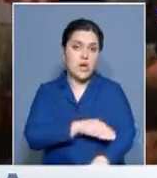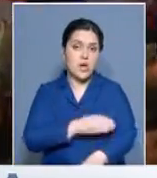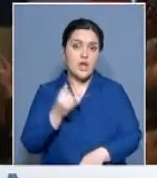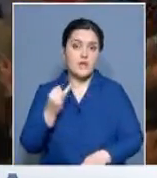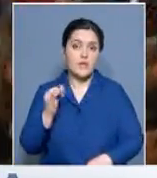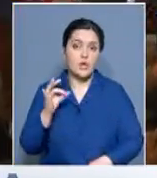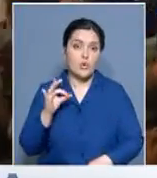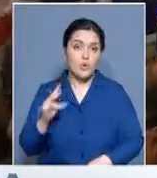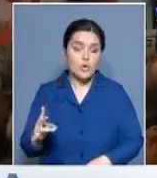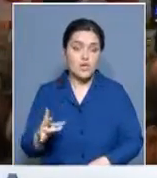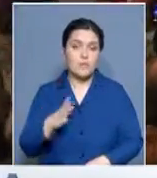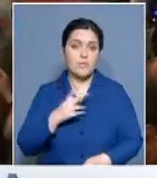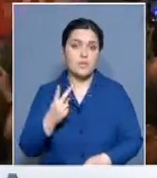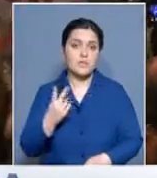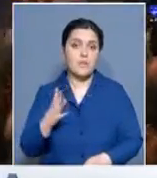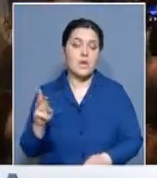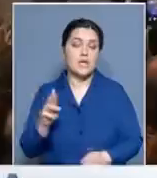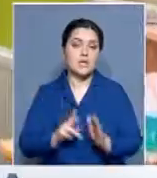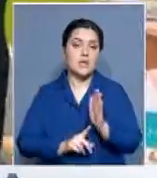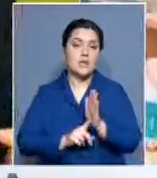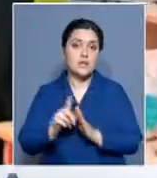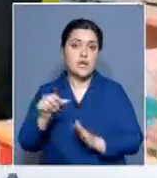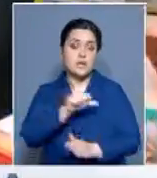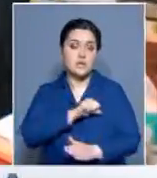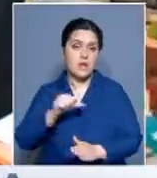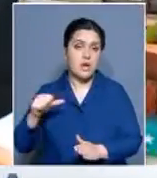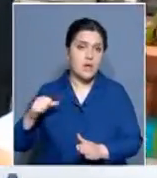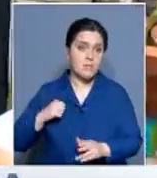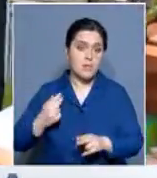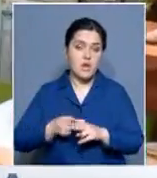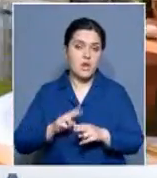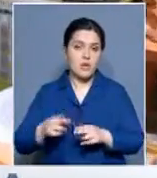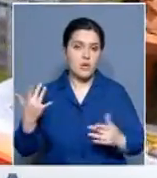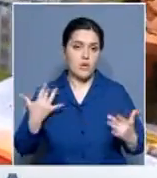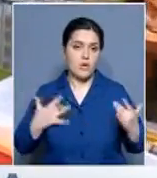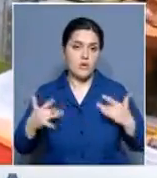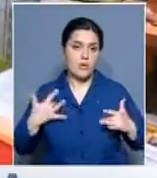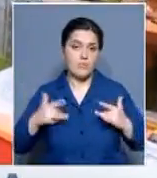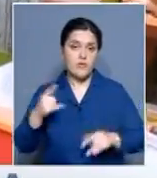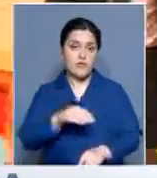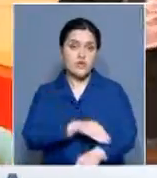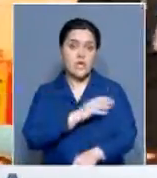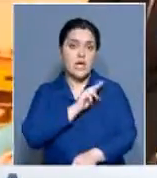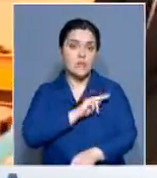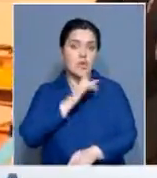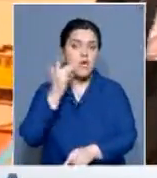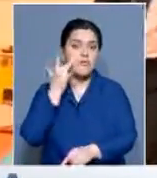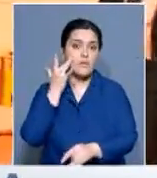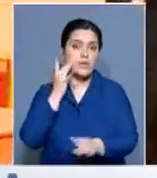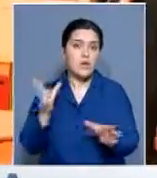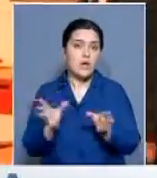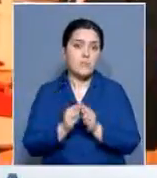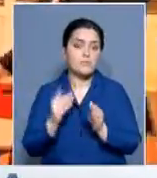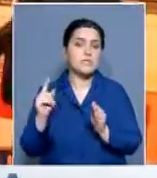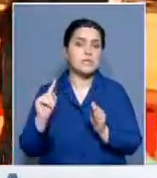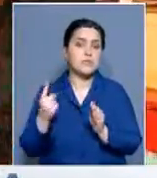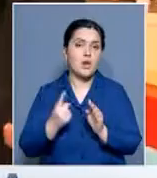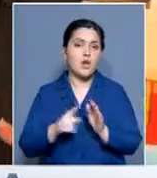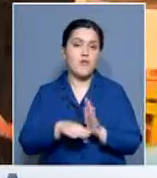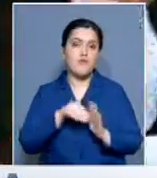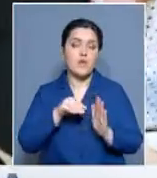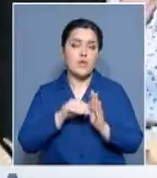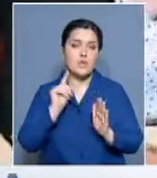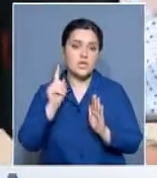была инициирована 25 января. Сам политик опроверг сообщение СМИ, указав, что его жена работала с ним всегда, с первых выборов в